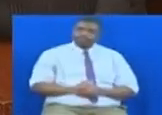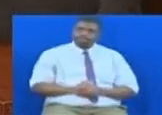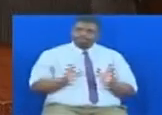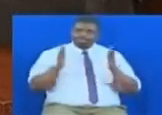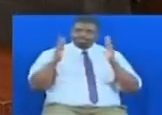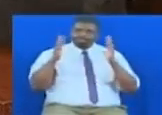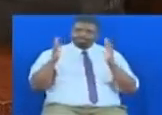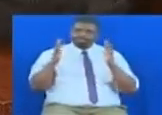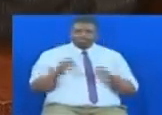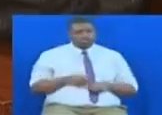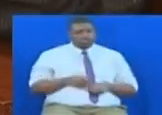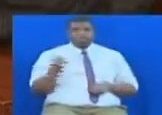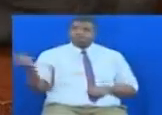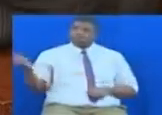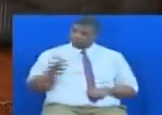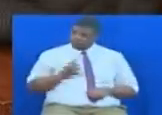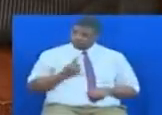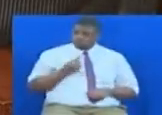Kwa hiyo